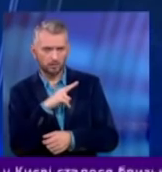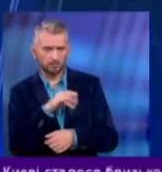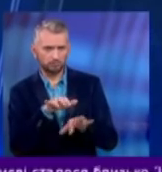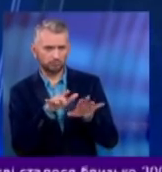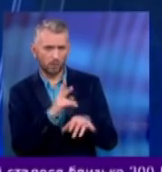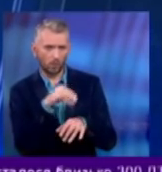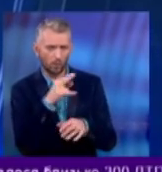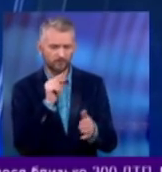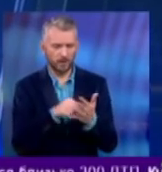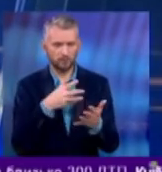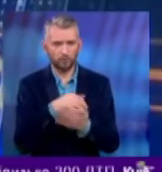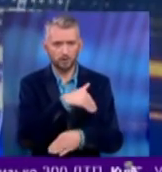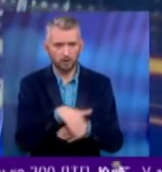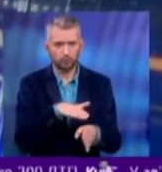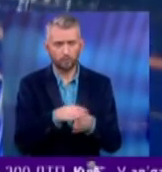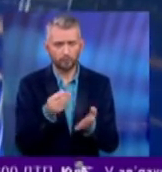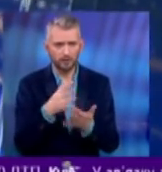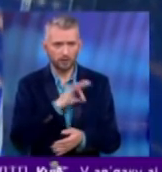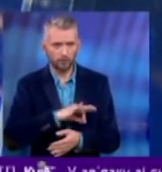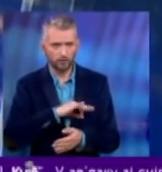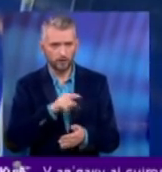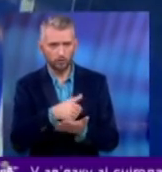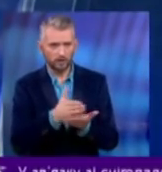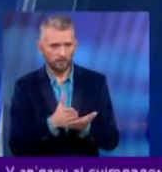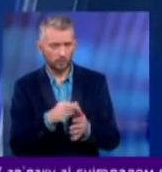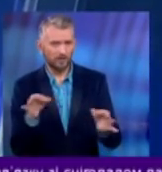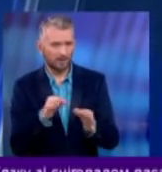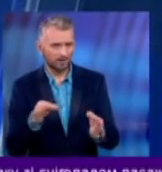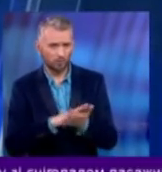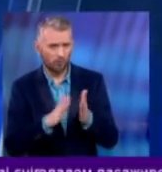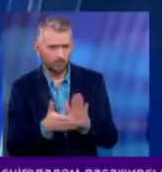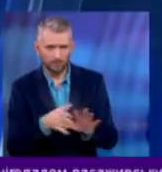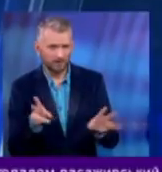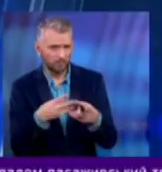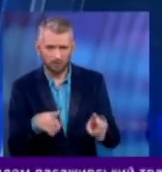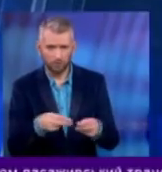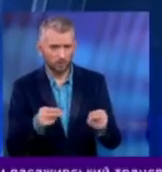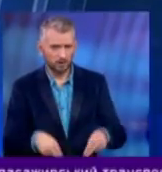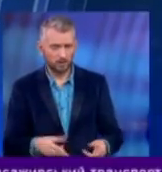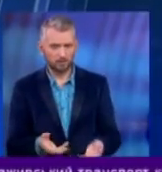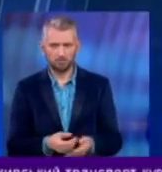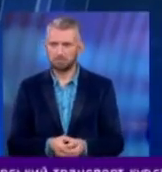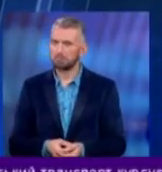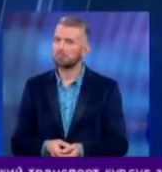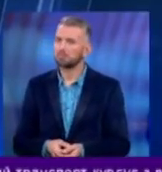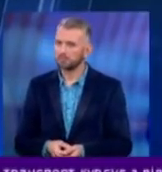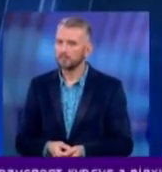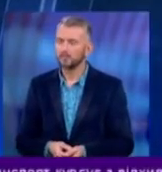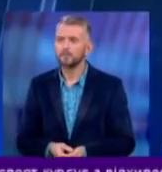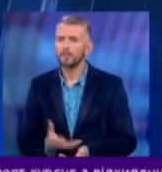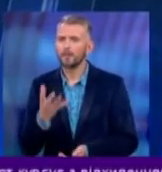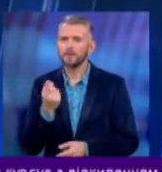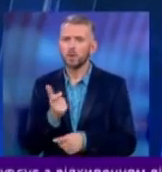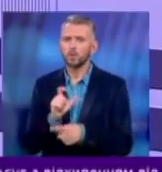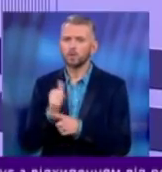адресу і все, ви вже повноцінний користувач цього сервісу. Тому ніяких договорів не потрібно укладати. Угу. І ще